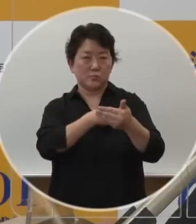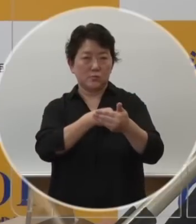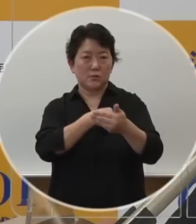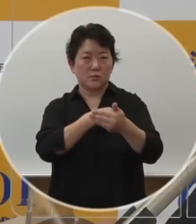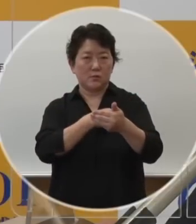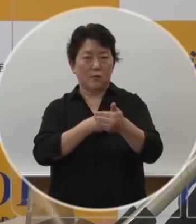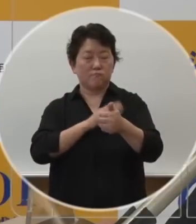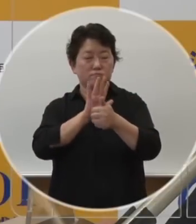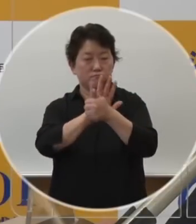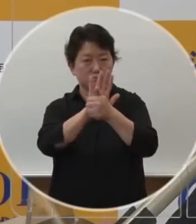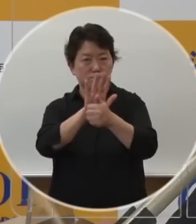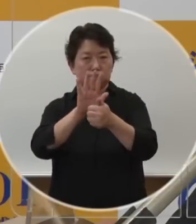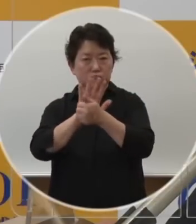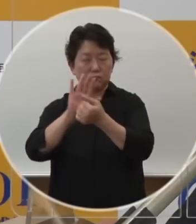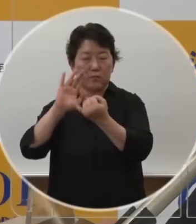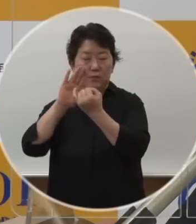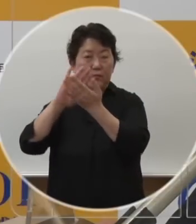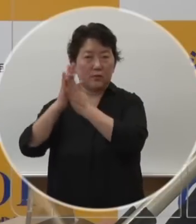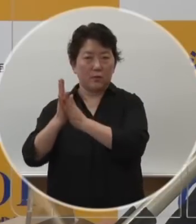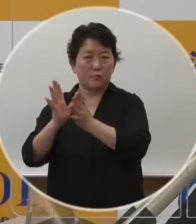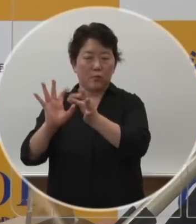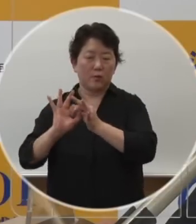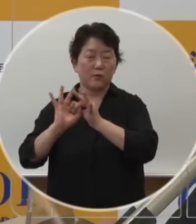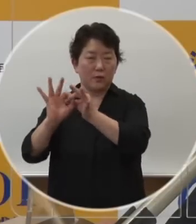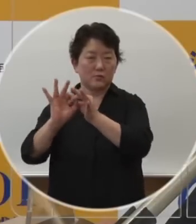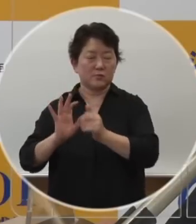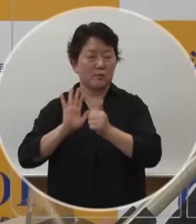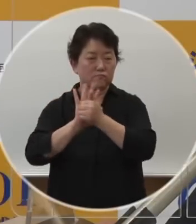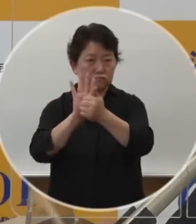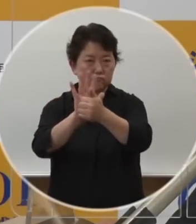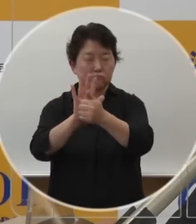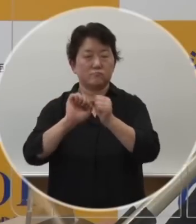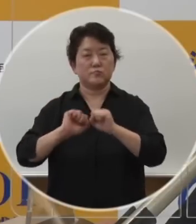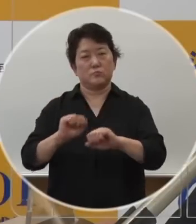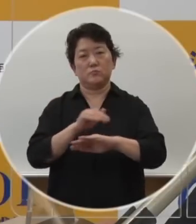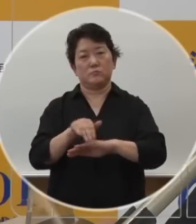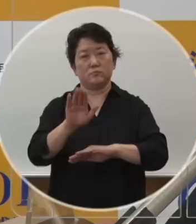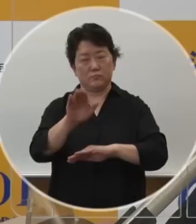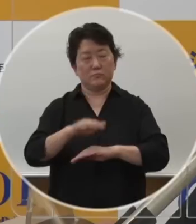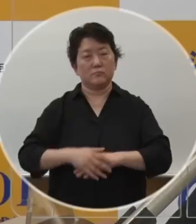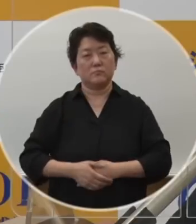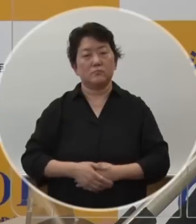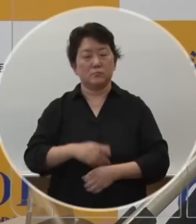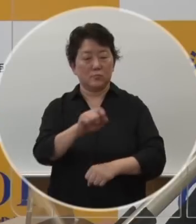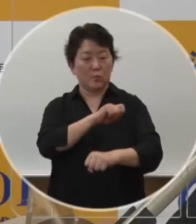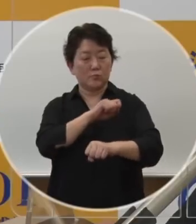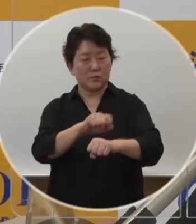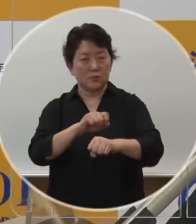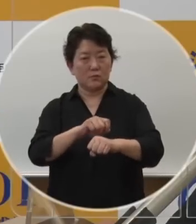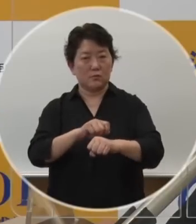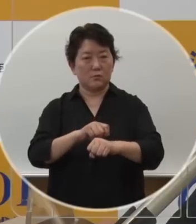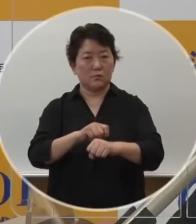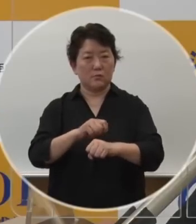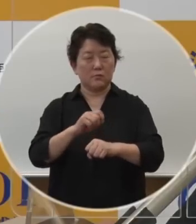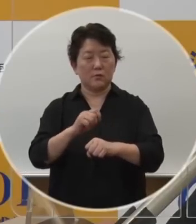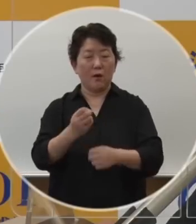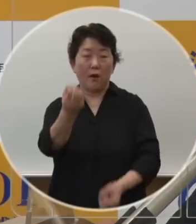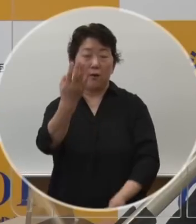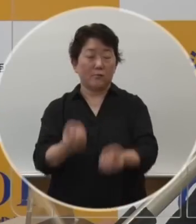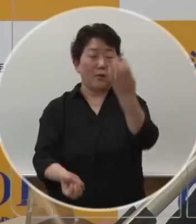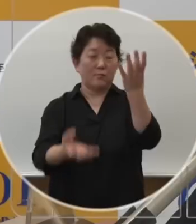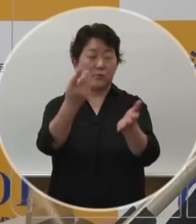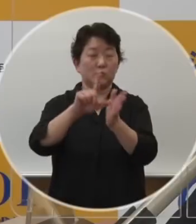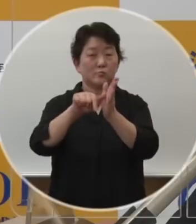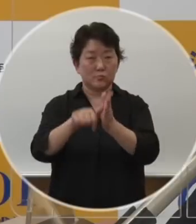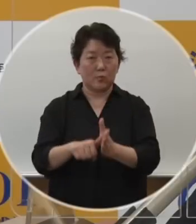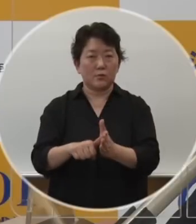県と連携してバックアップする体制といたしております。 特に音幕花火には